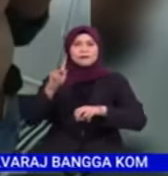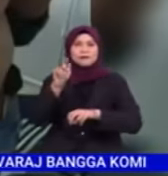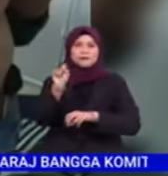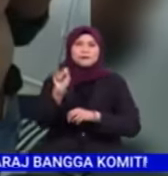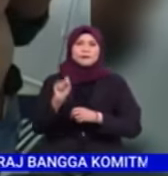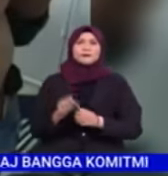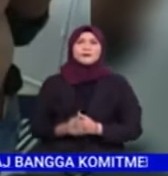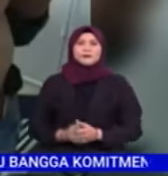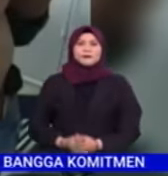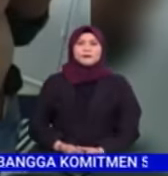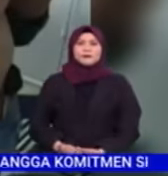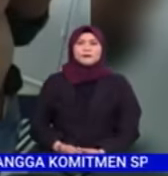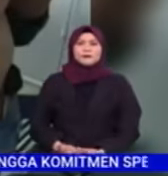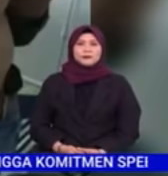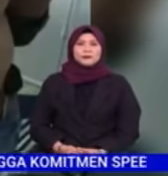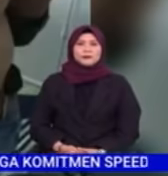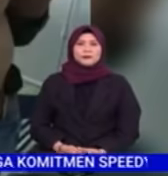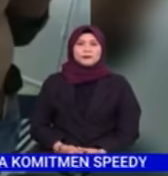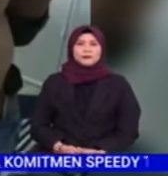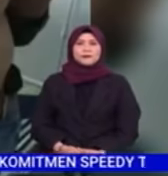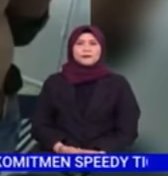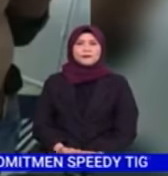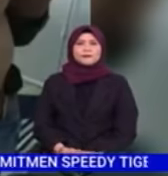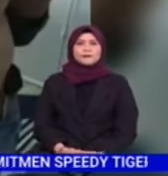tersebut Hai